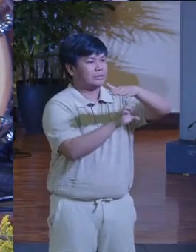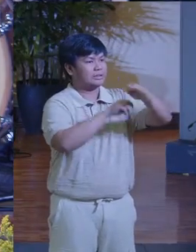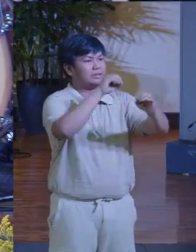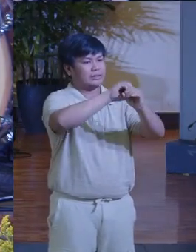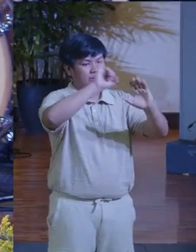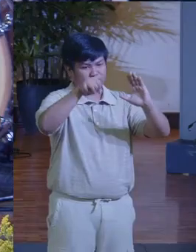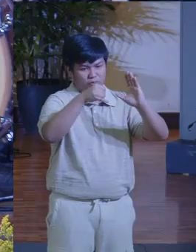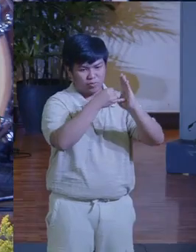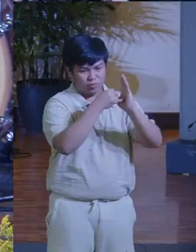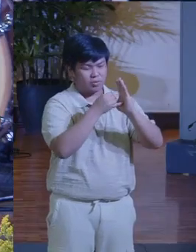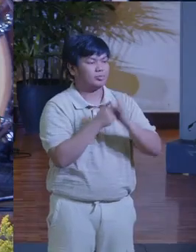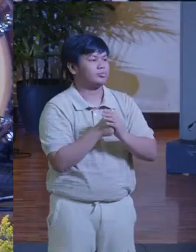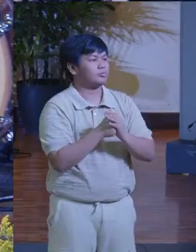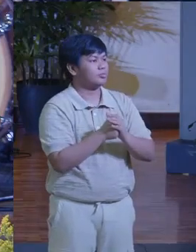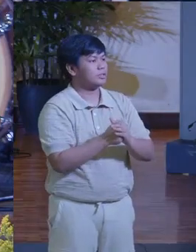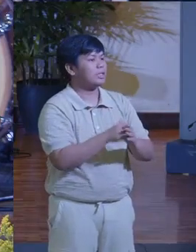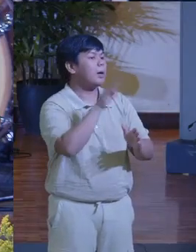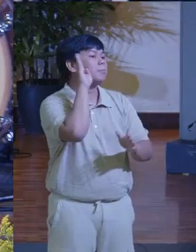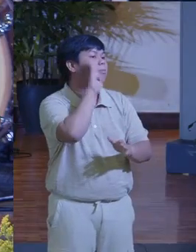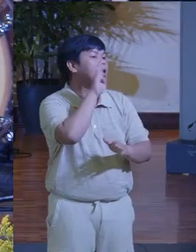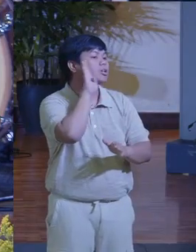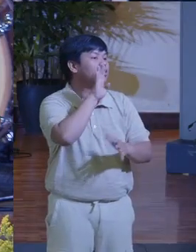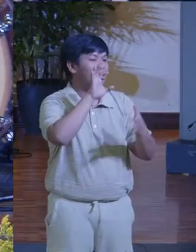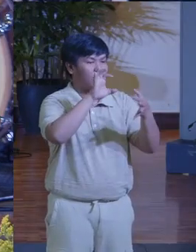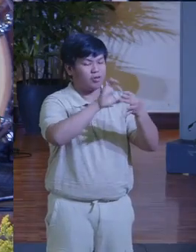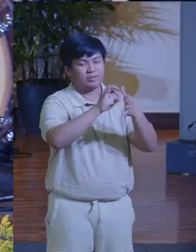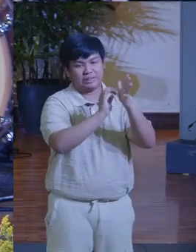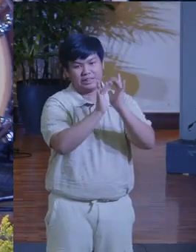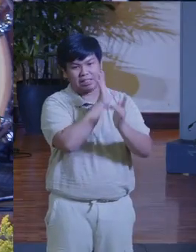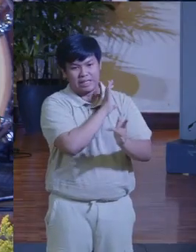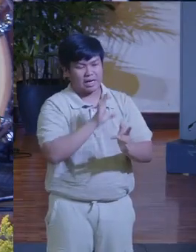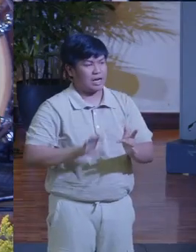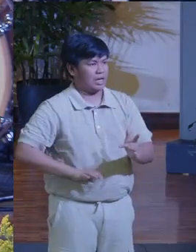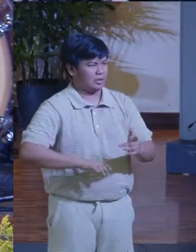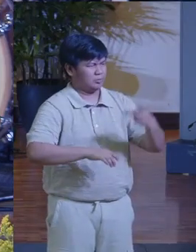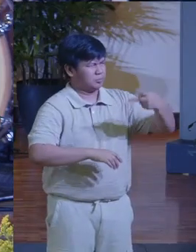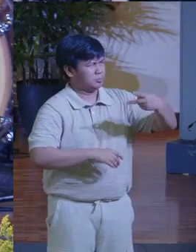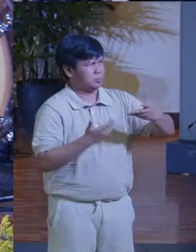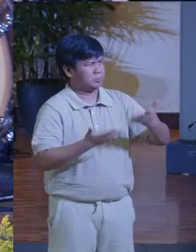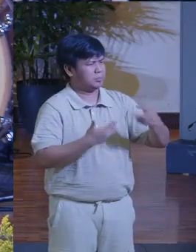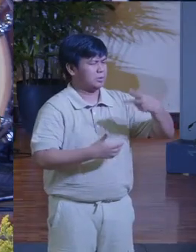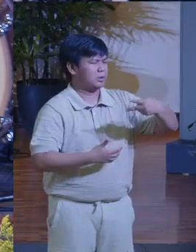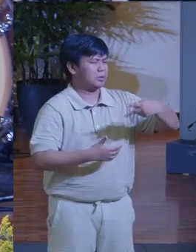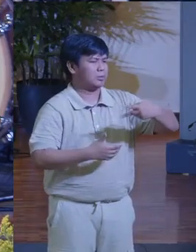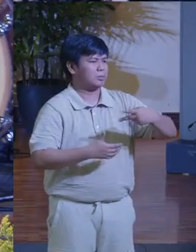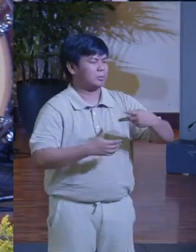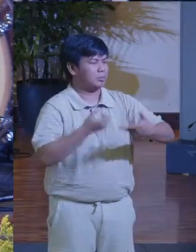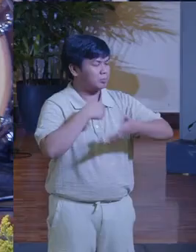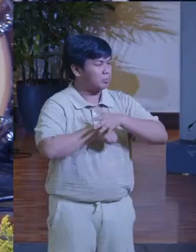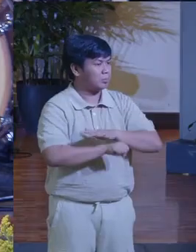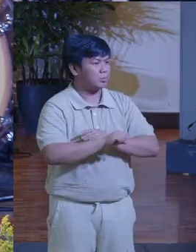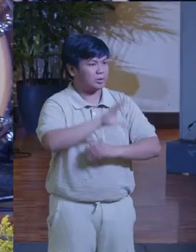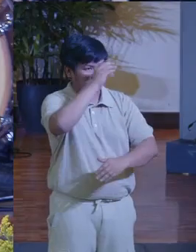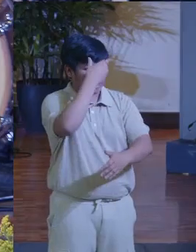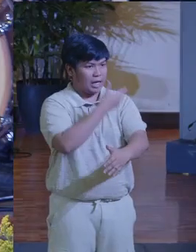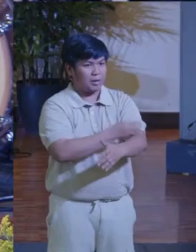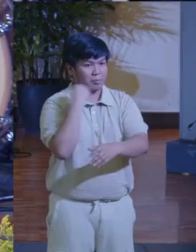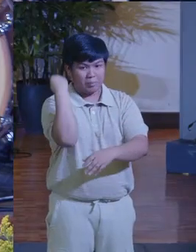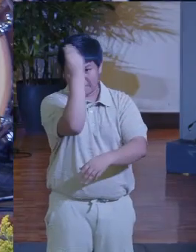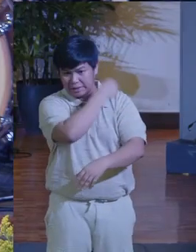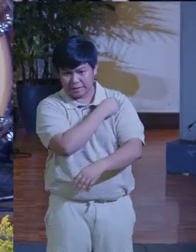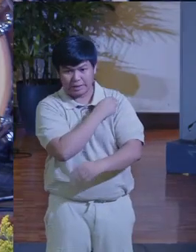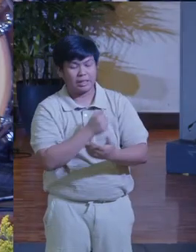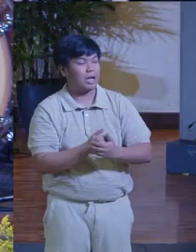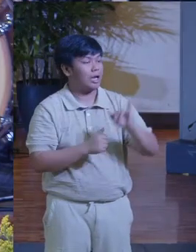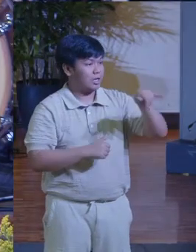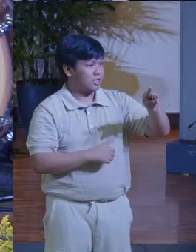Jerusalem. Siya po ang kapatid sa laman ng ating Panginoong Jesus. Hindi po ito si James na